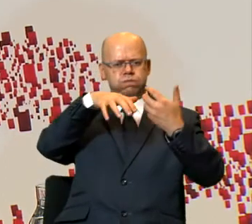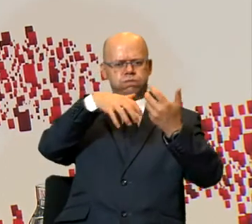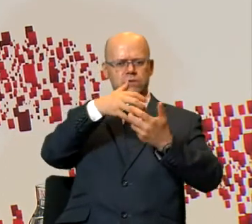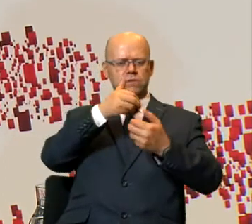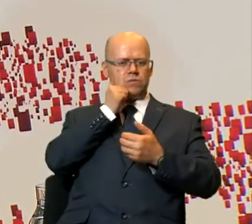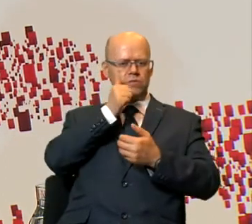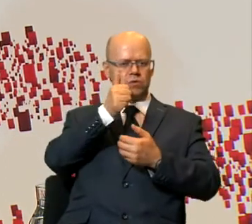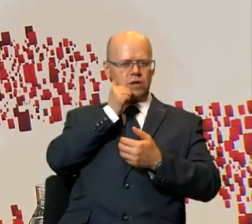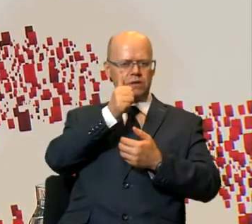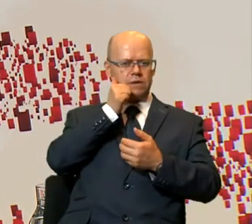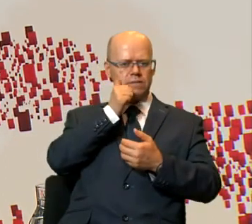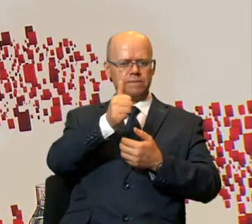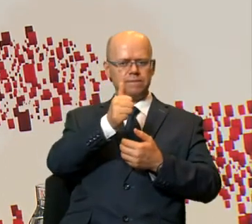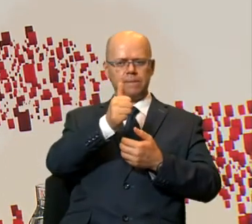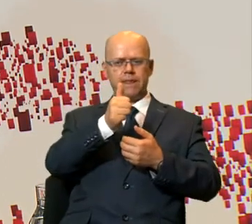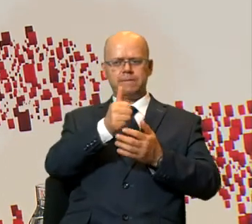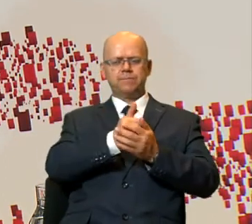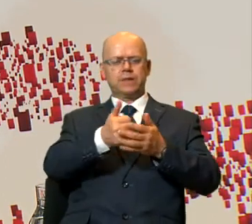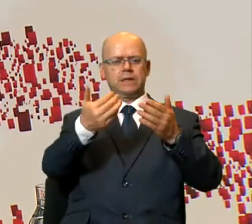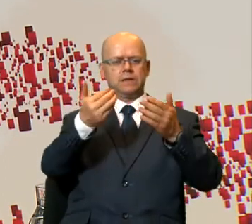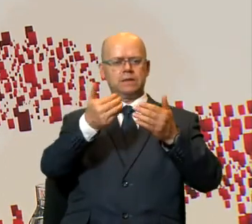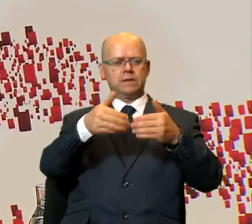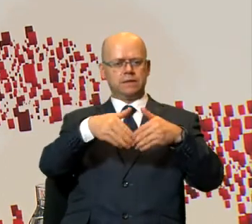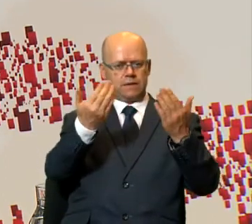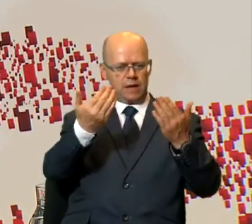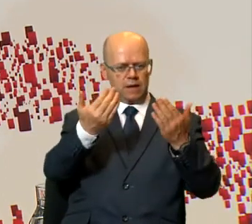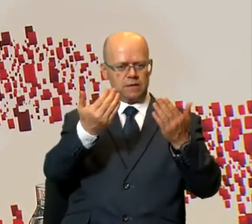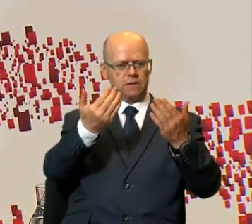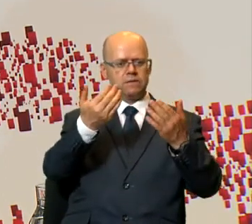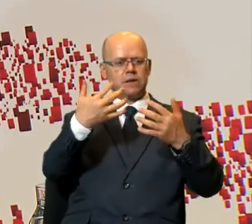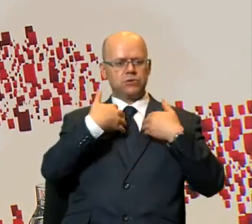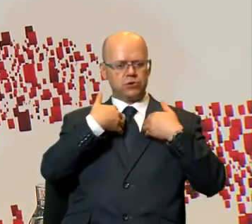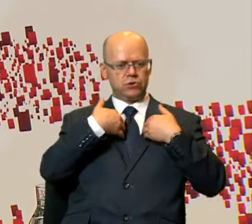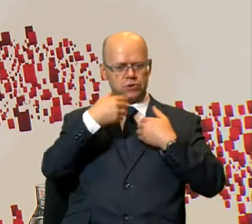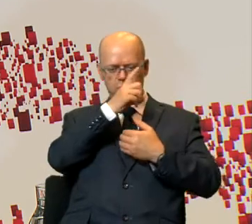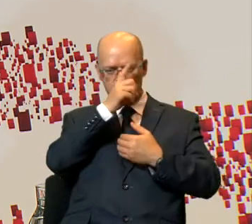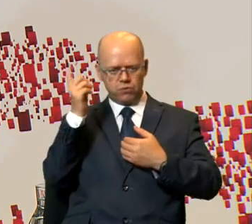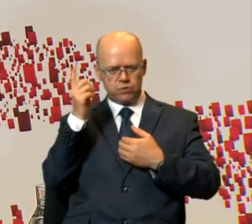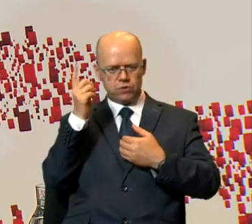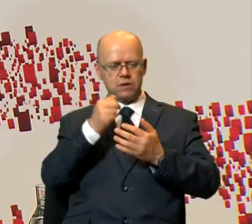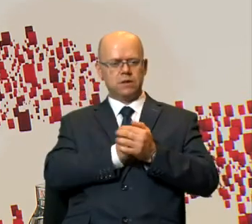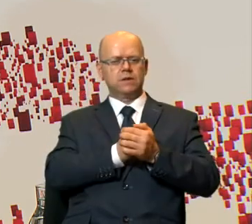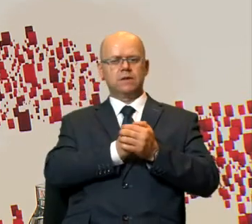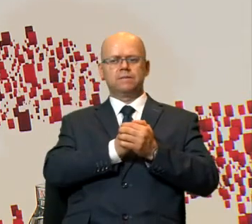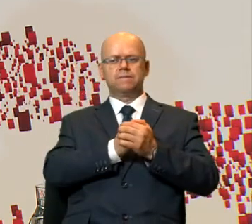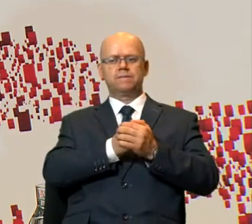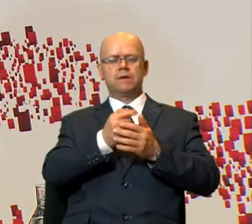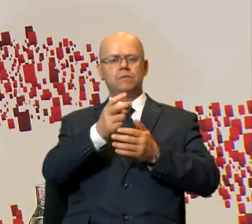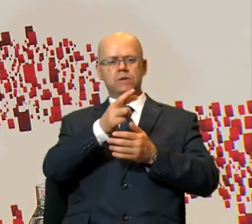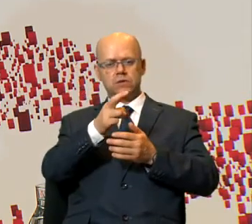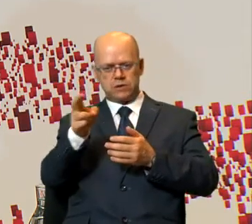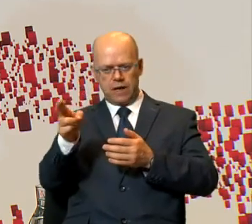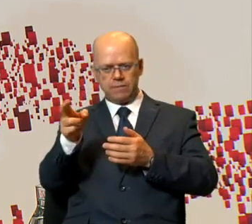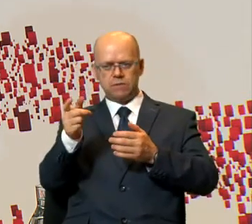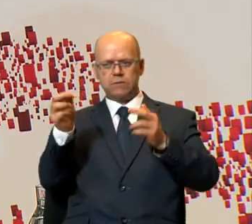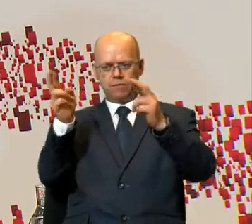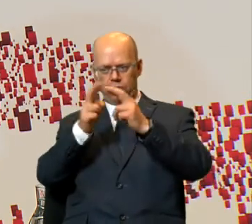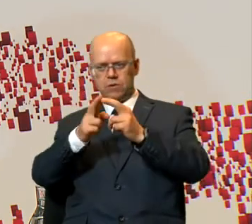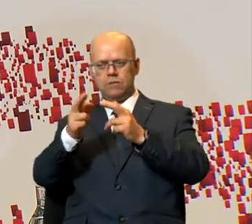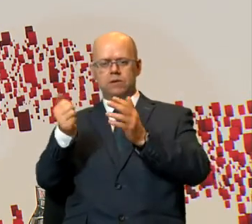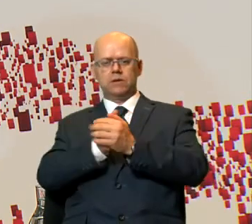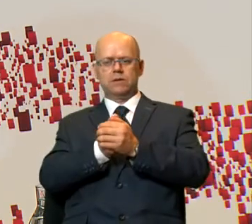codziennym rytmem dnia i funkcjonowania ludzi i tego, że jak rozumiem, my też z przedmiotami możemy rezonować,